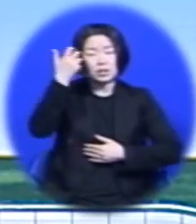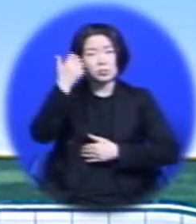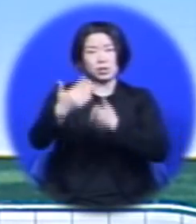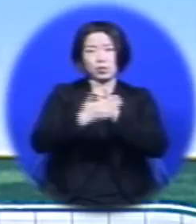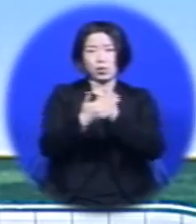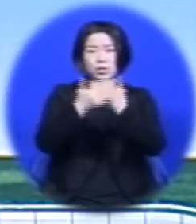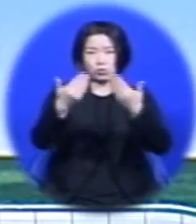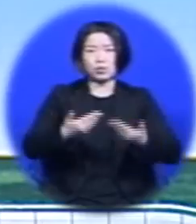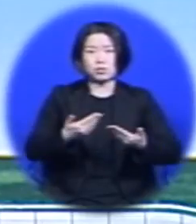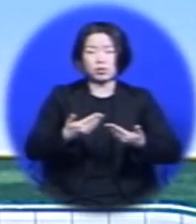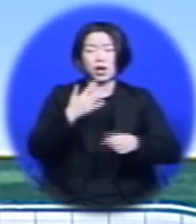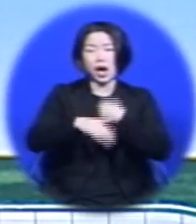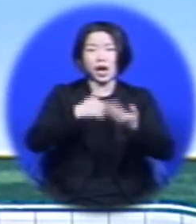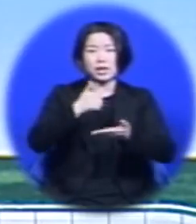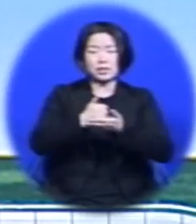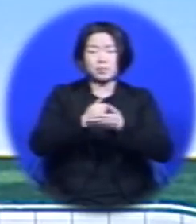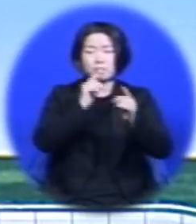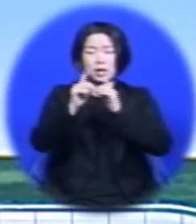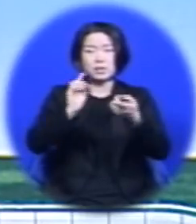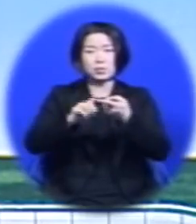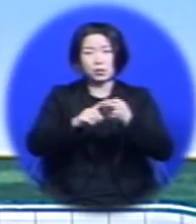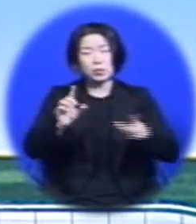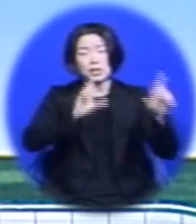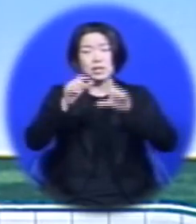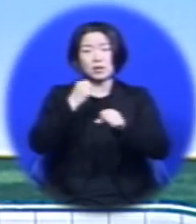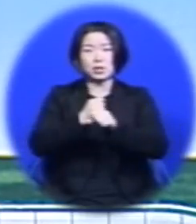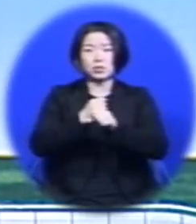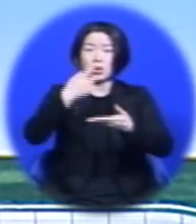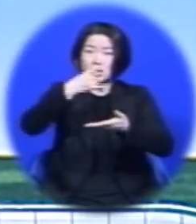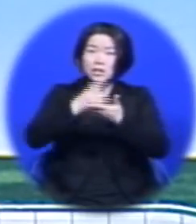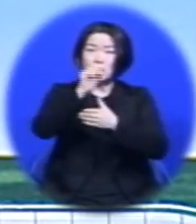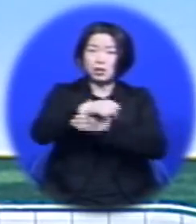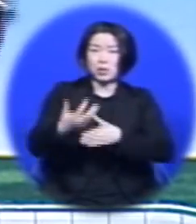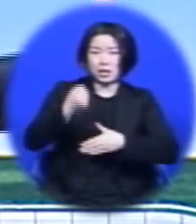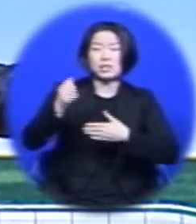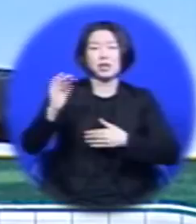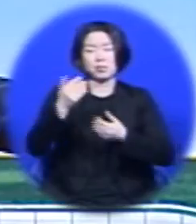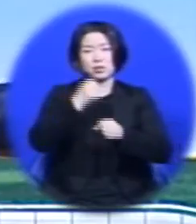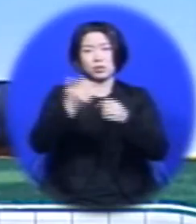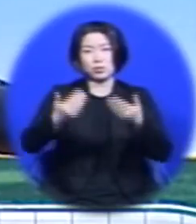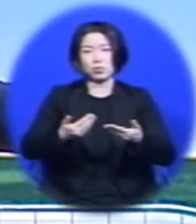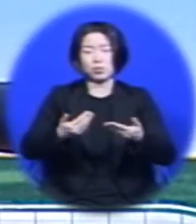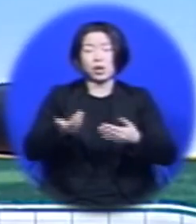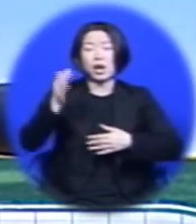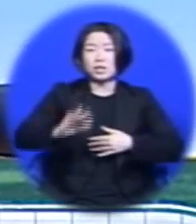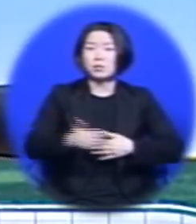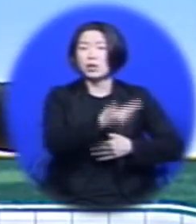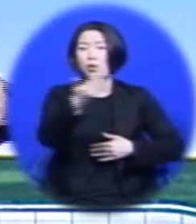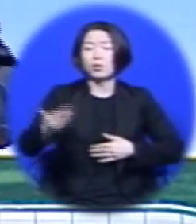말씀대로 살고 의에 열매를 맺게 해 주십니다 그런데 여러분이 구원은 받았지만